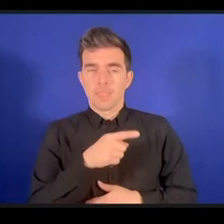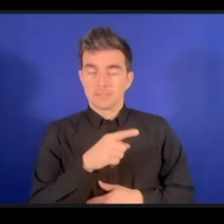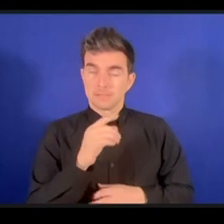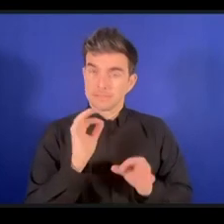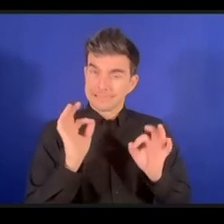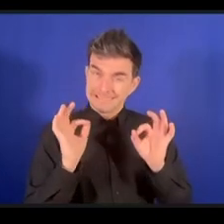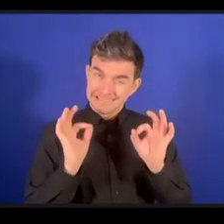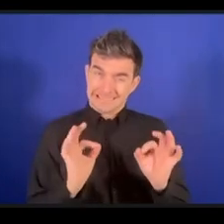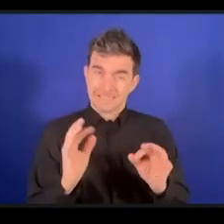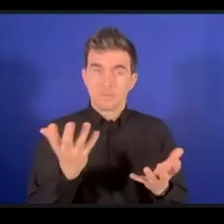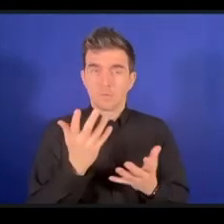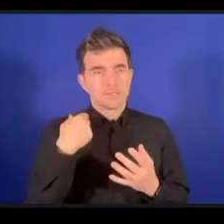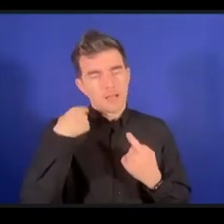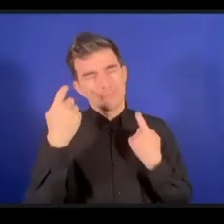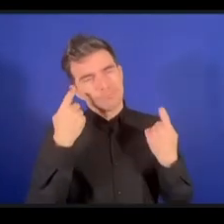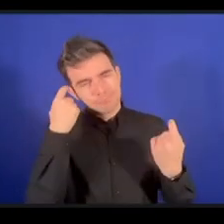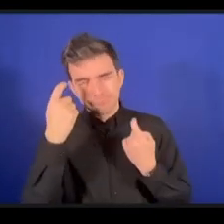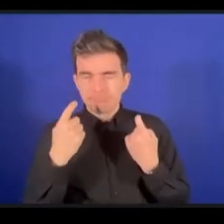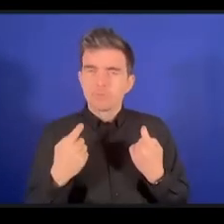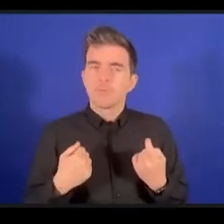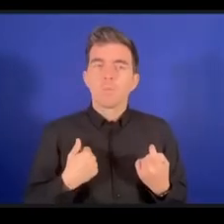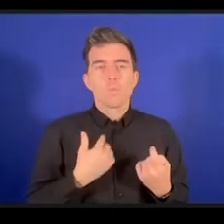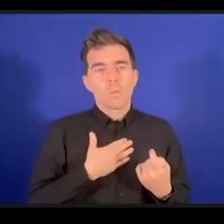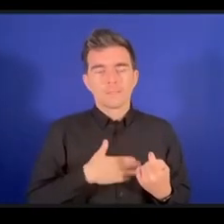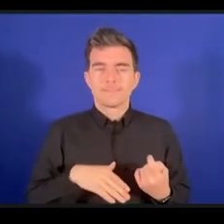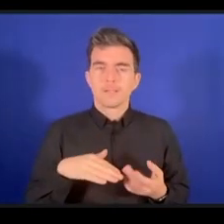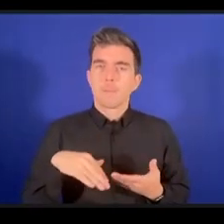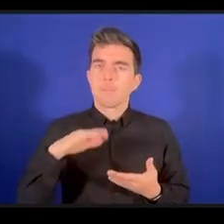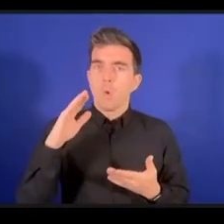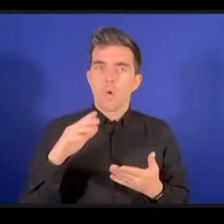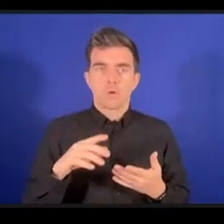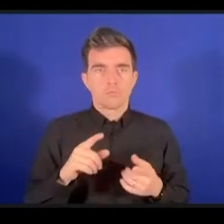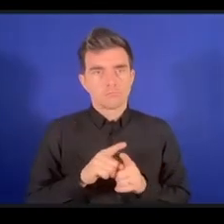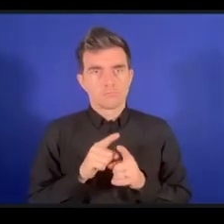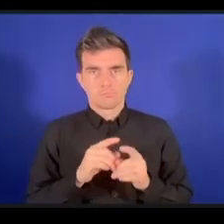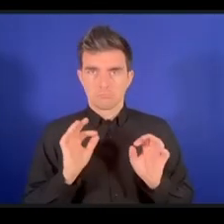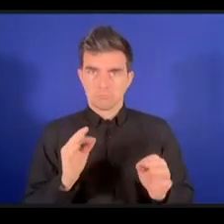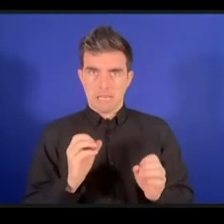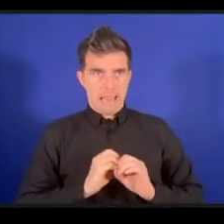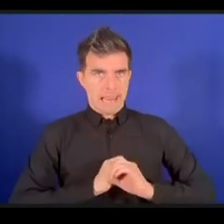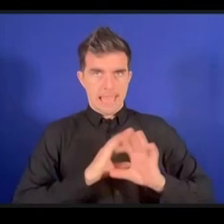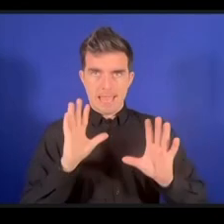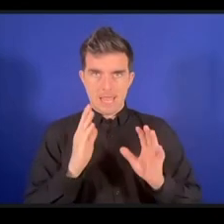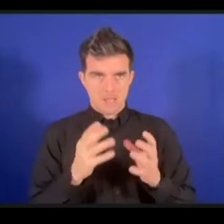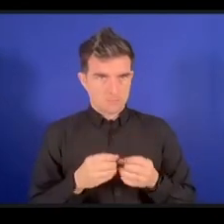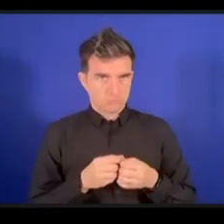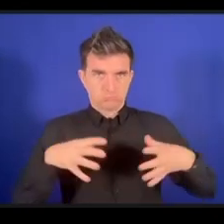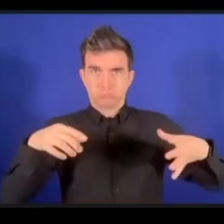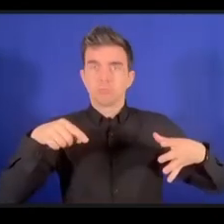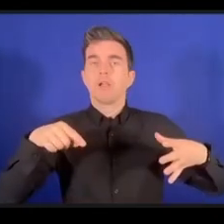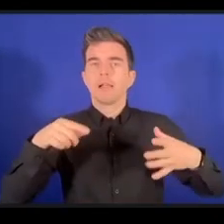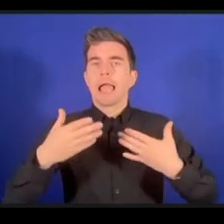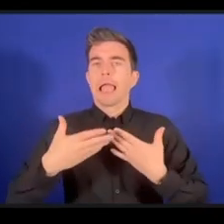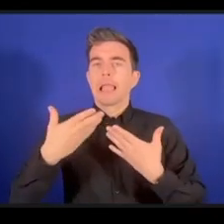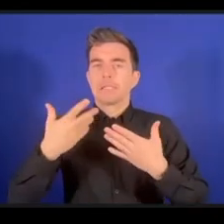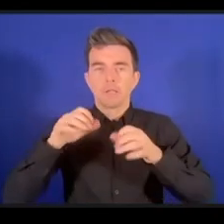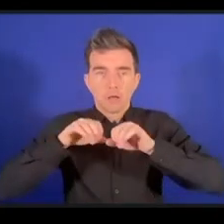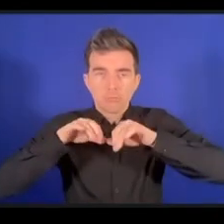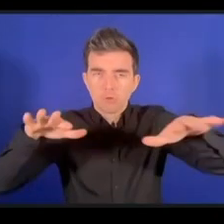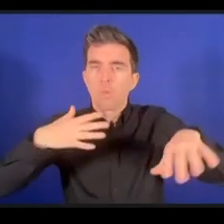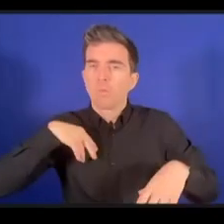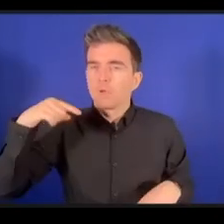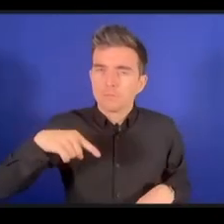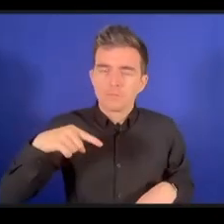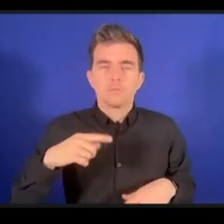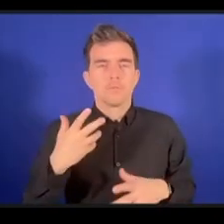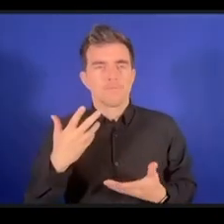进能力，而且呢要走出我们的狭义的领域，就是因为每个